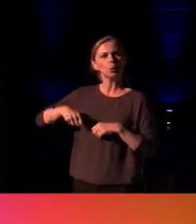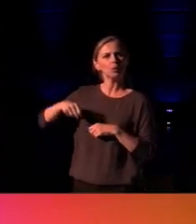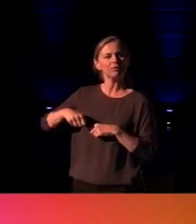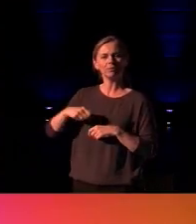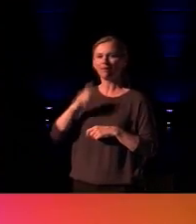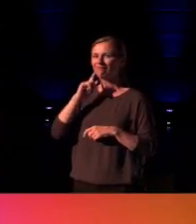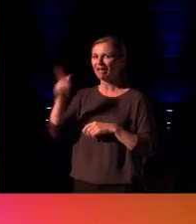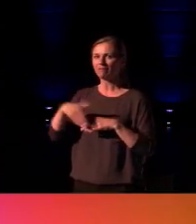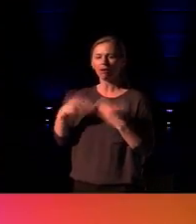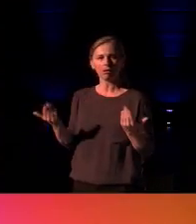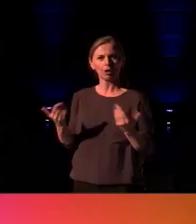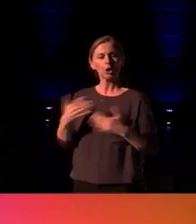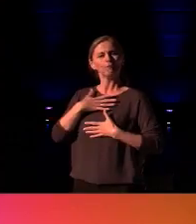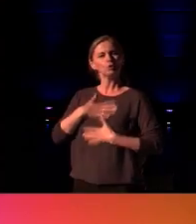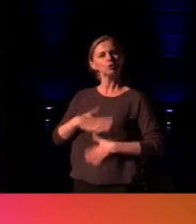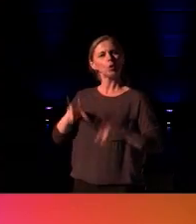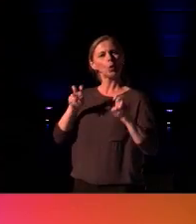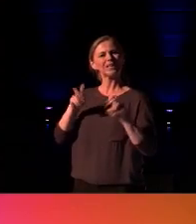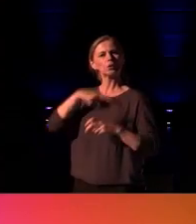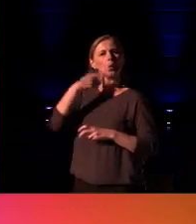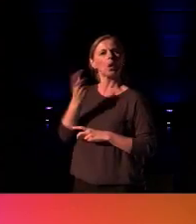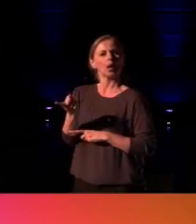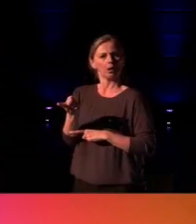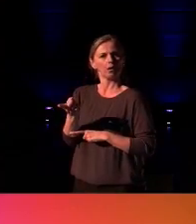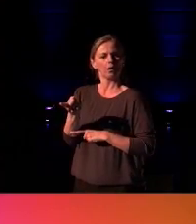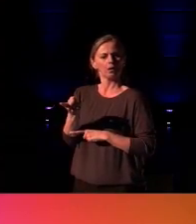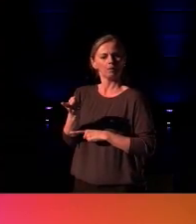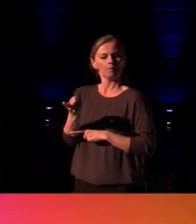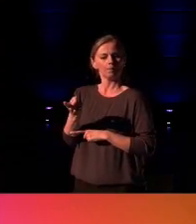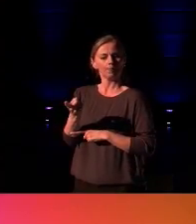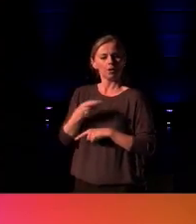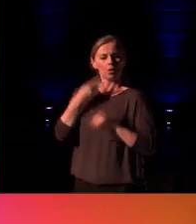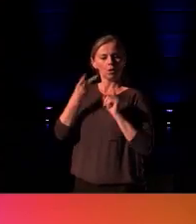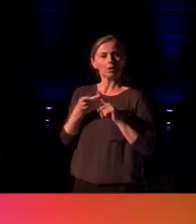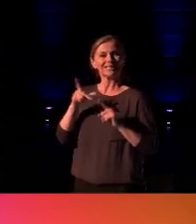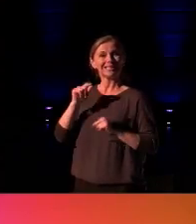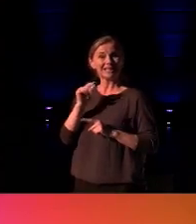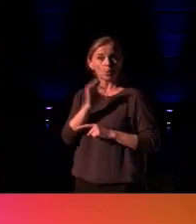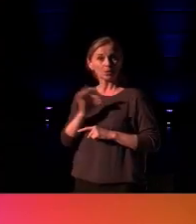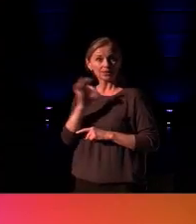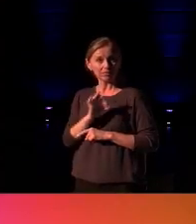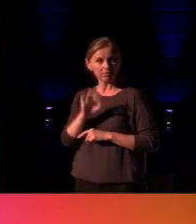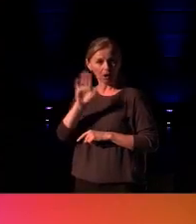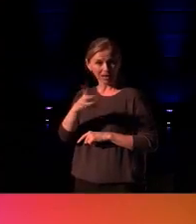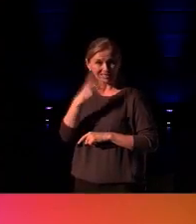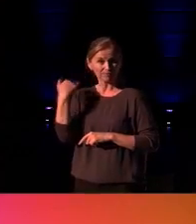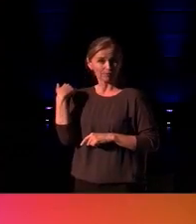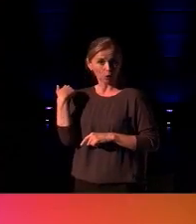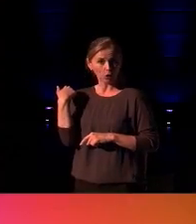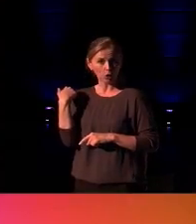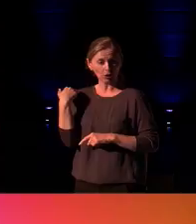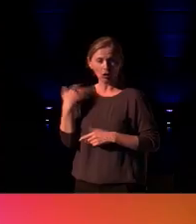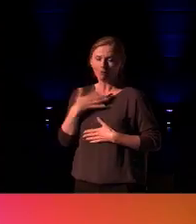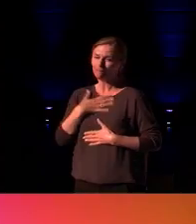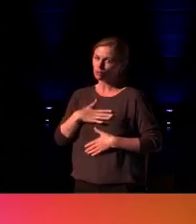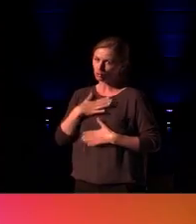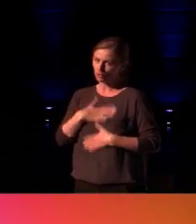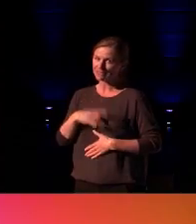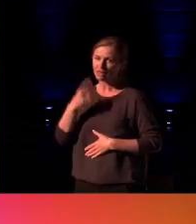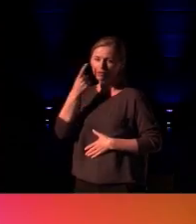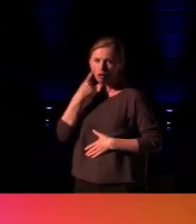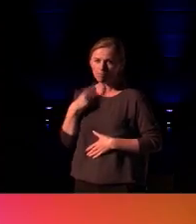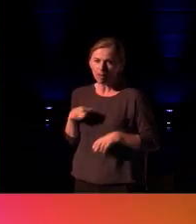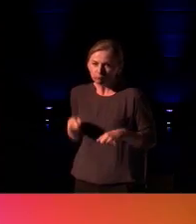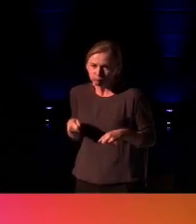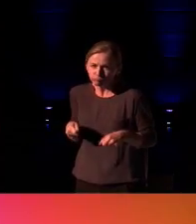Hun fysiologisk ung. Og her har vi igjen Sigrid Olsen, som dere har sett før, som fysiologisk